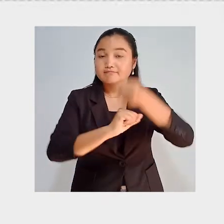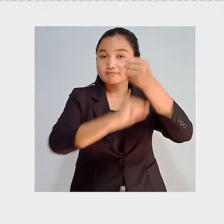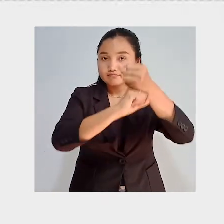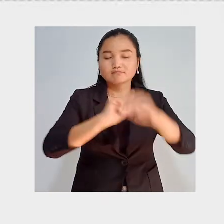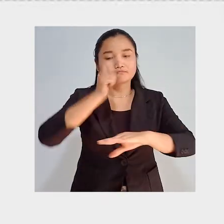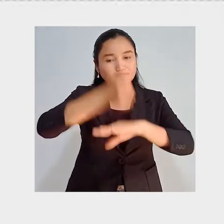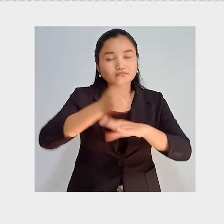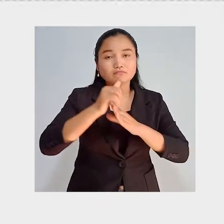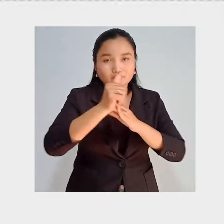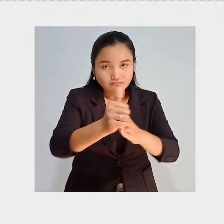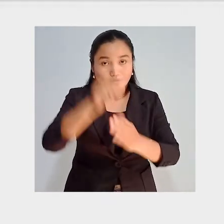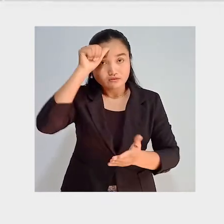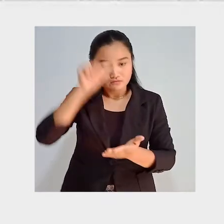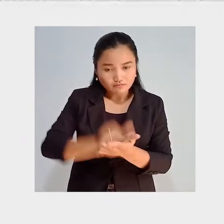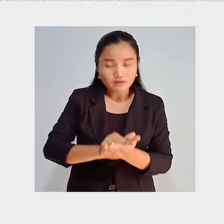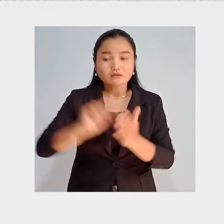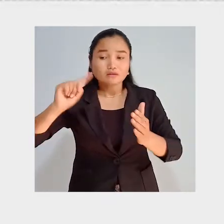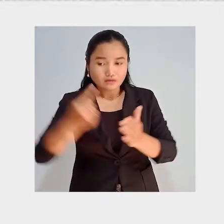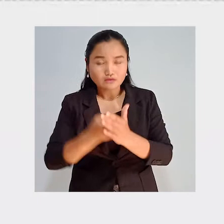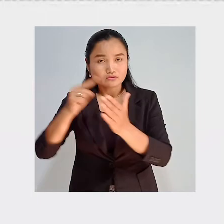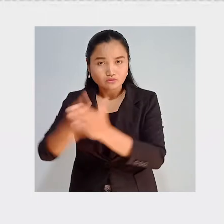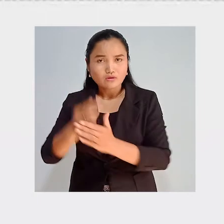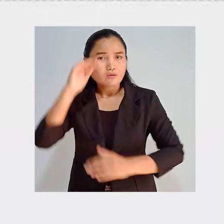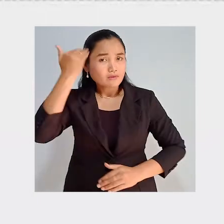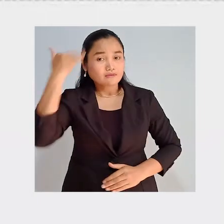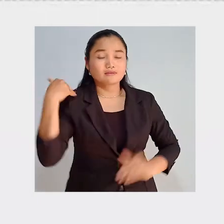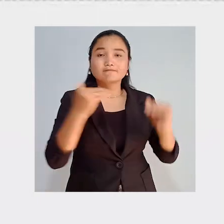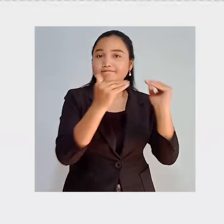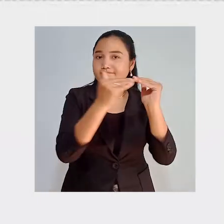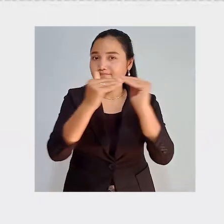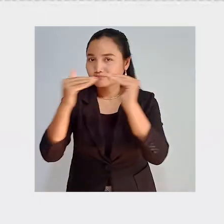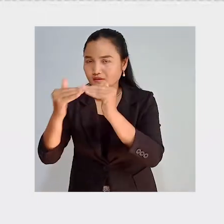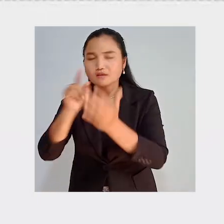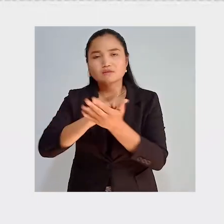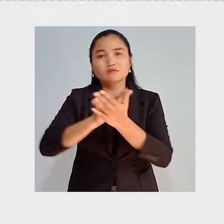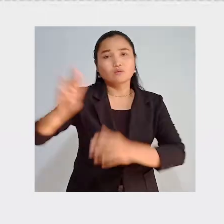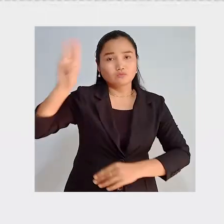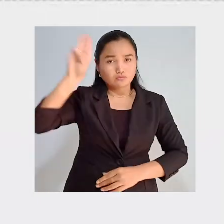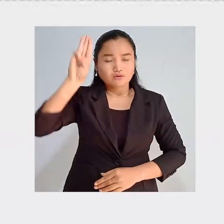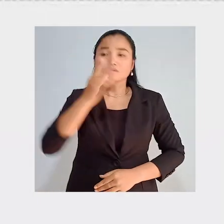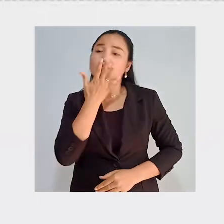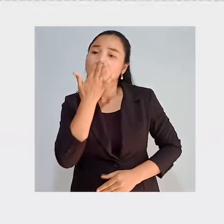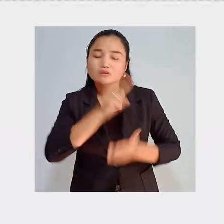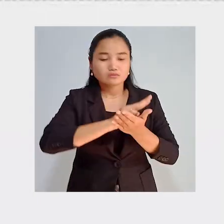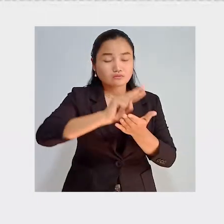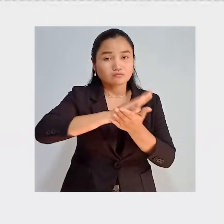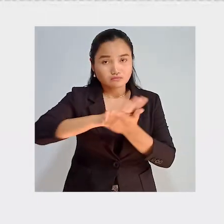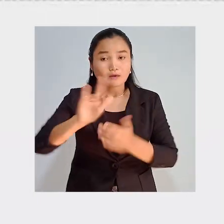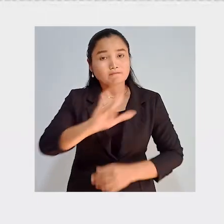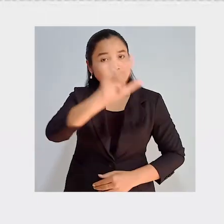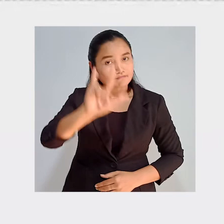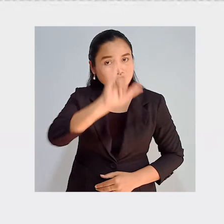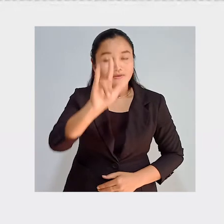ការដឹកនាំនិងការសម្រេចចិត្តពីវត្តមានទាំងបុរសនិងស្ត្រីក្នុងការធានាឲ្យមានទឹកស្អាតប្រើប្រាស់និង